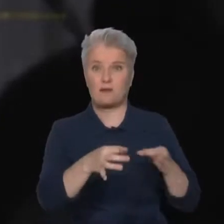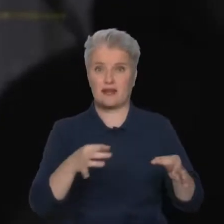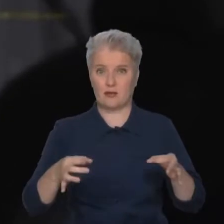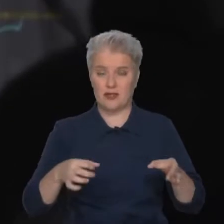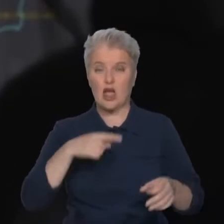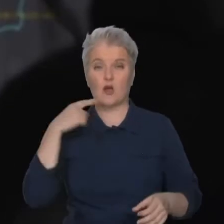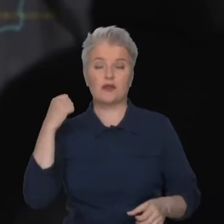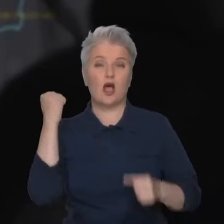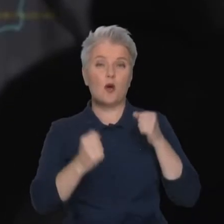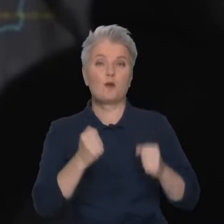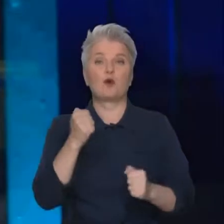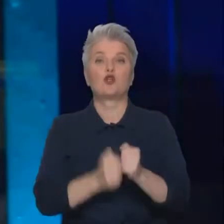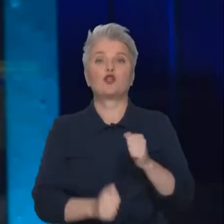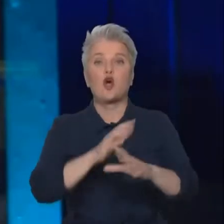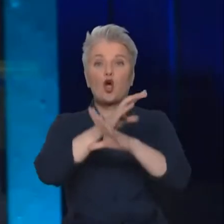від початку літа.